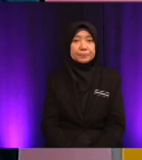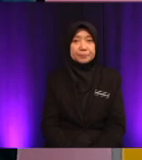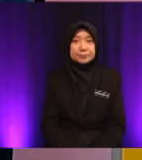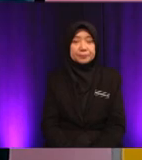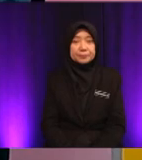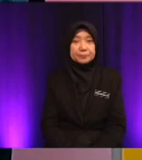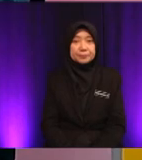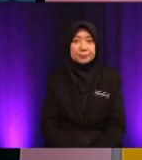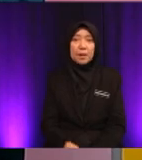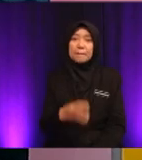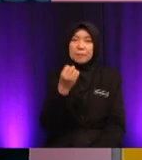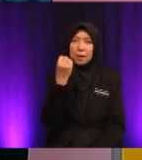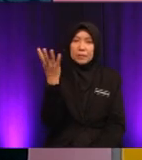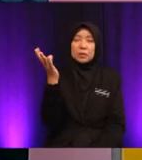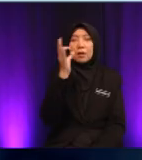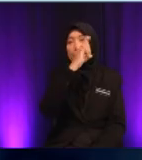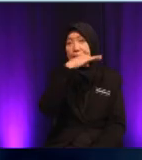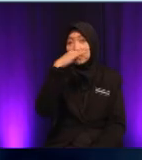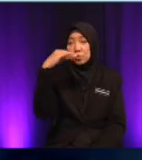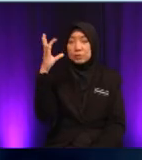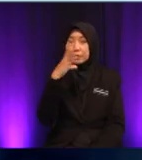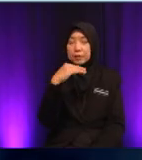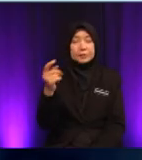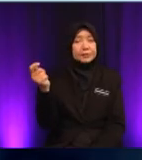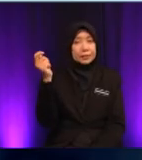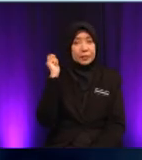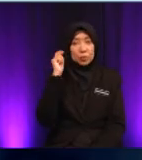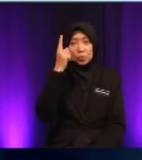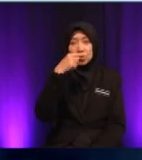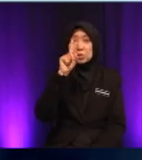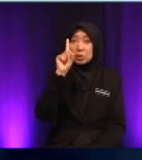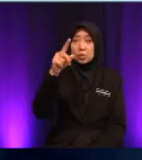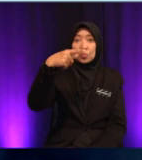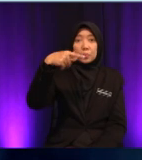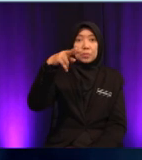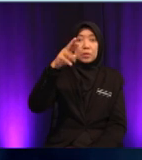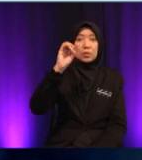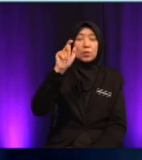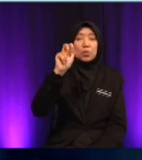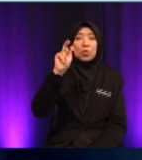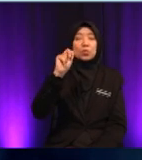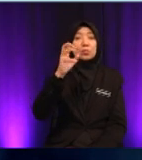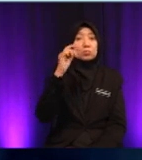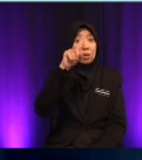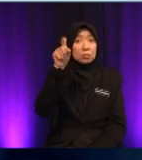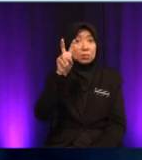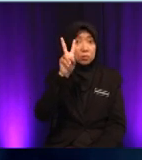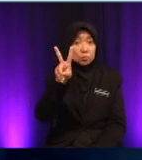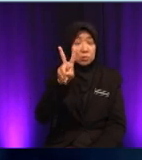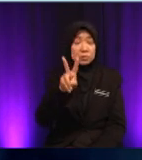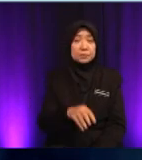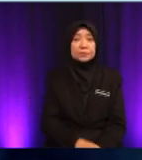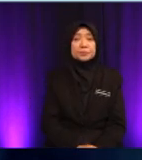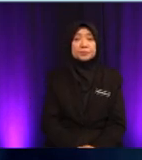Oke berapakah frekuensi dan tenaga bagi suatu foton ditanya dua benda berapa frekuensi dan tenaga